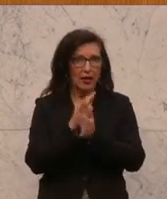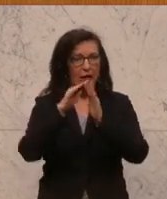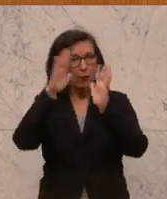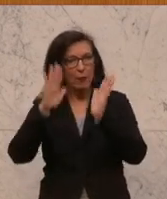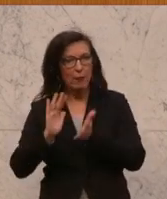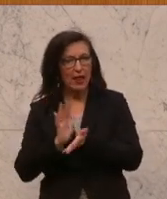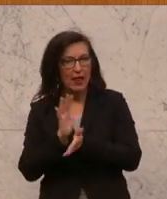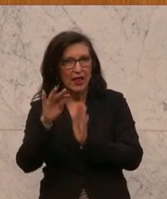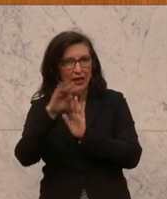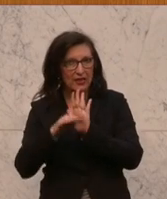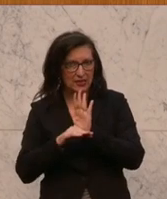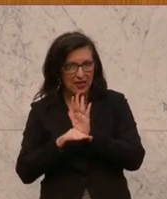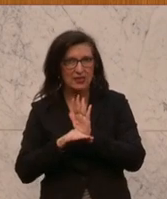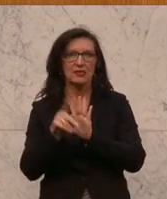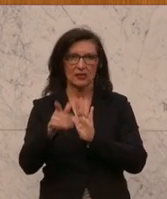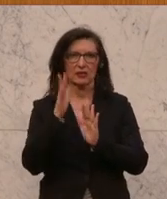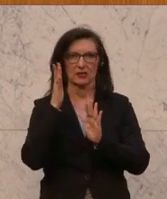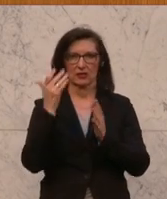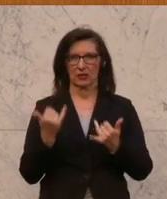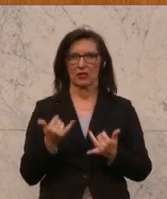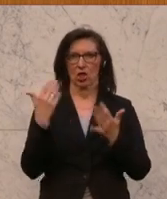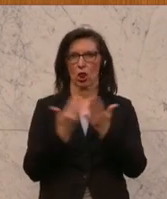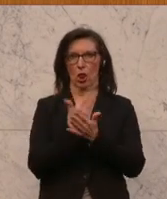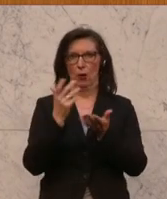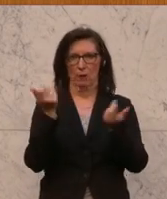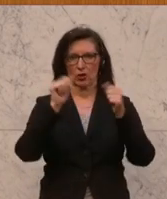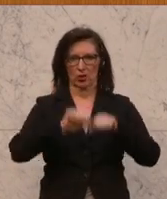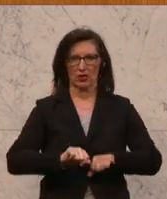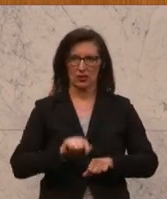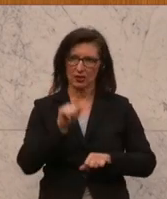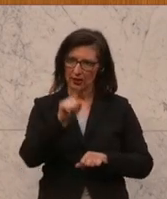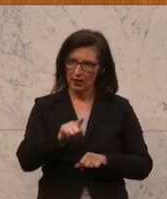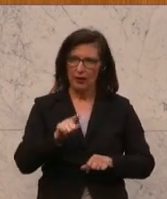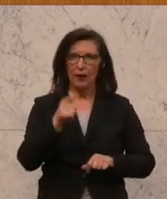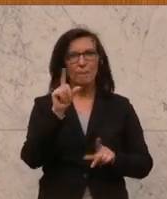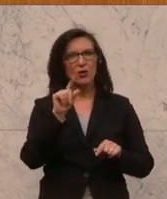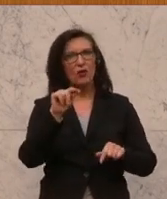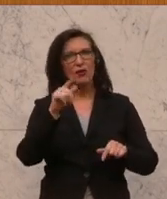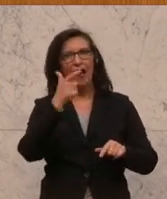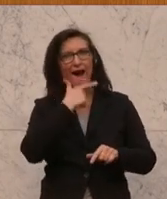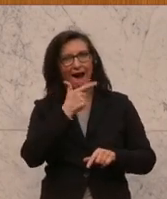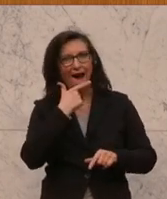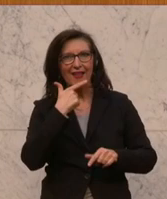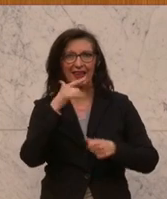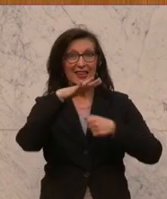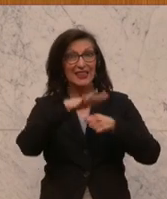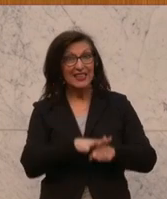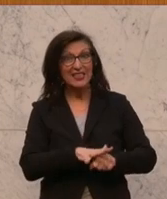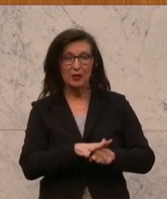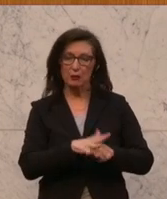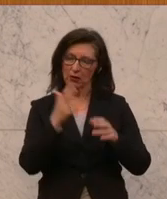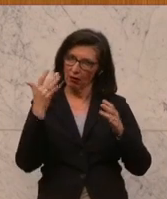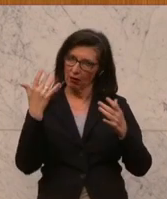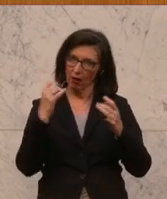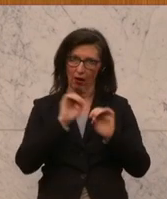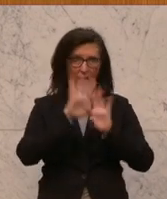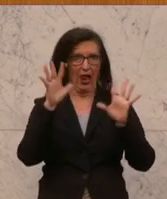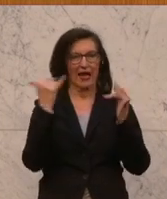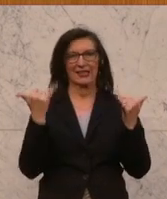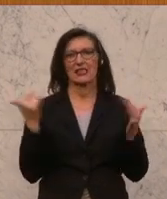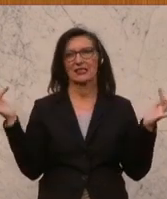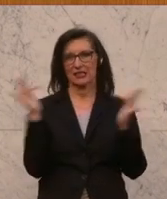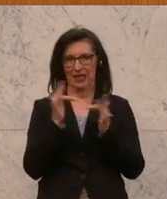Immobilienkreditgesetzes, das ganz klare Regelungen gegen eine Altersdiskriminierung auch schaffen wird. Die bisherige